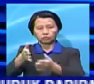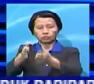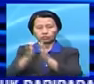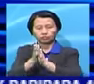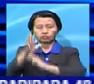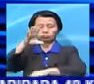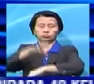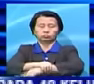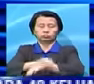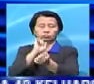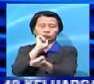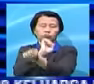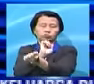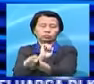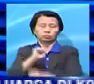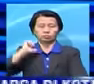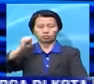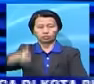reman esok